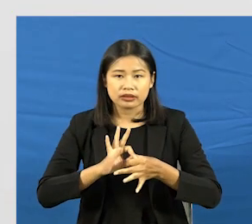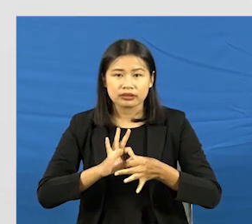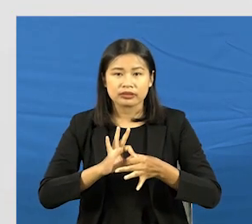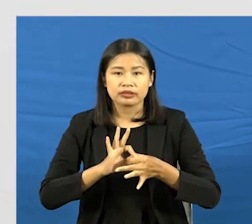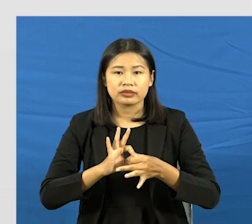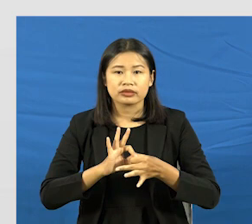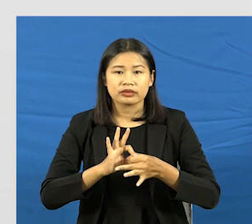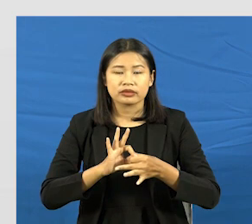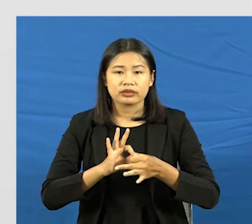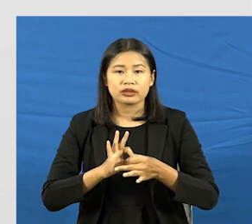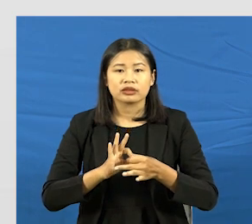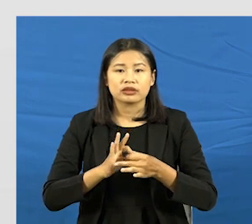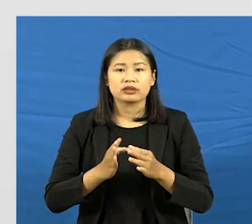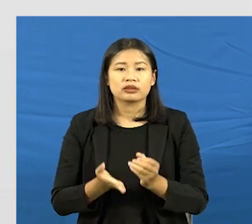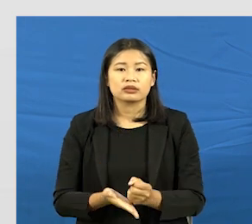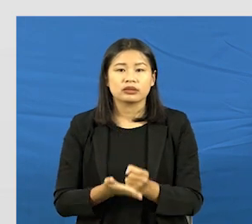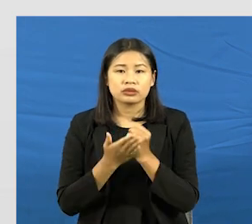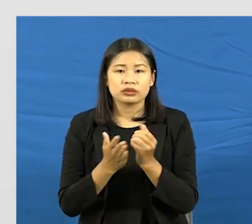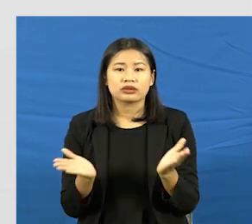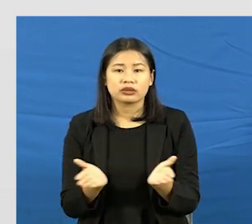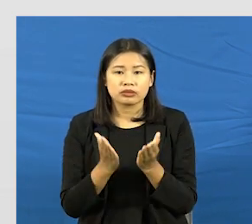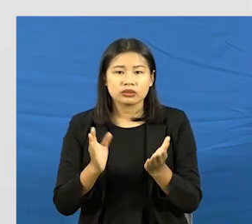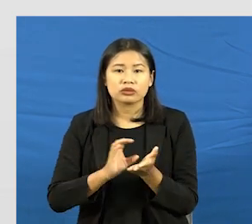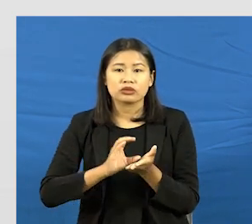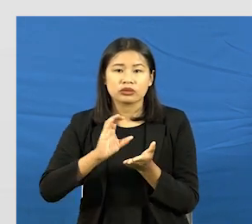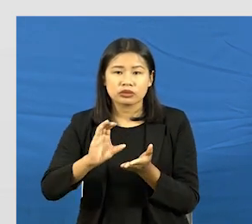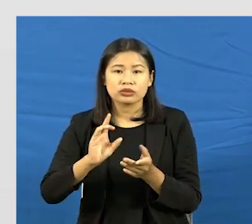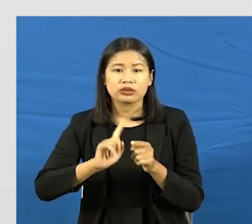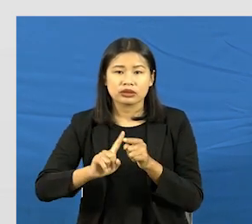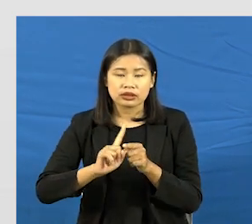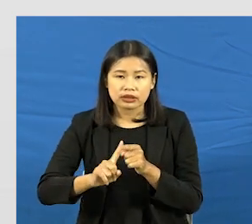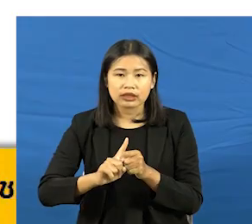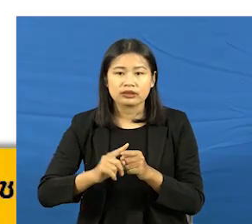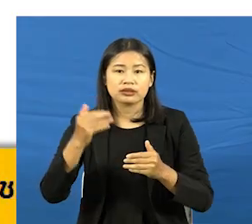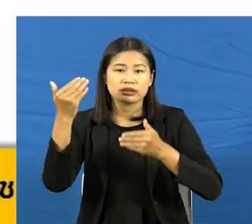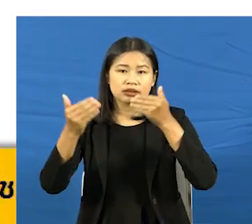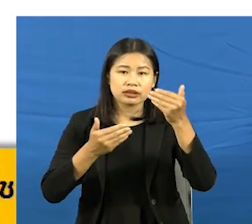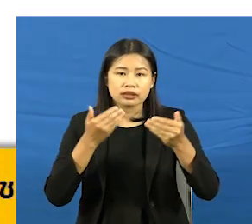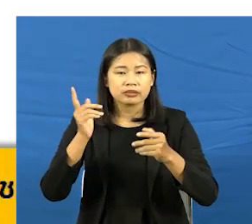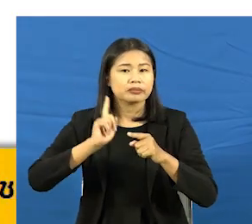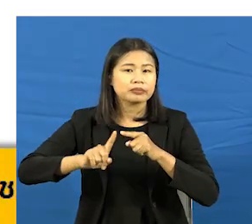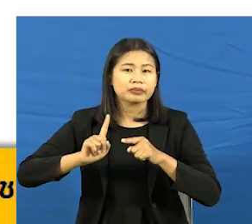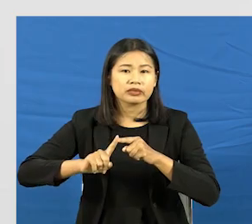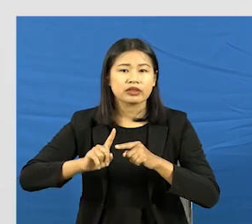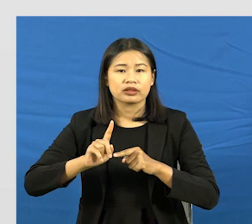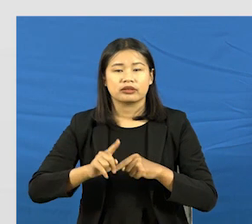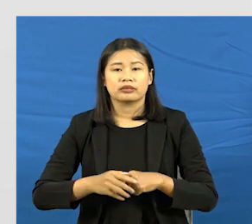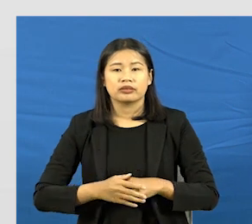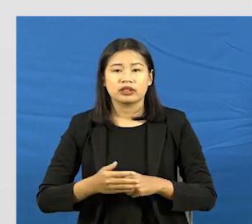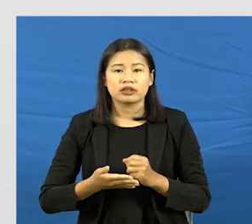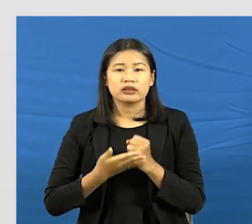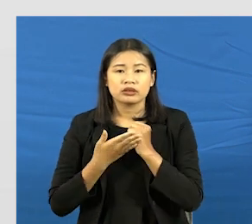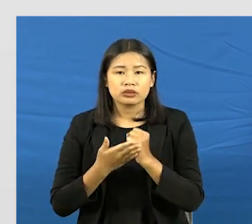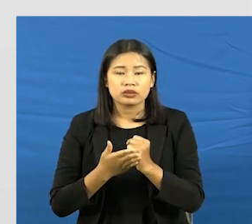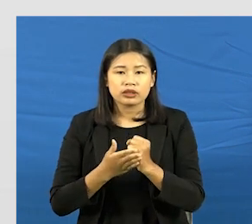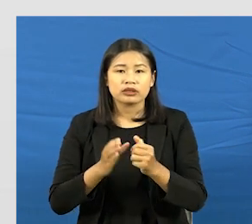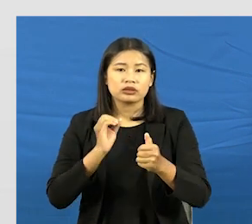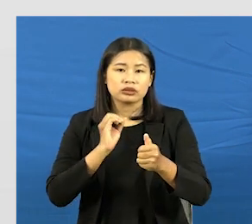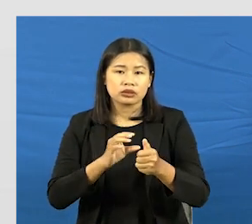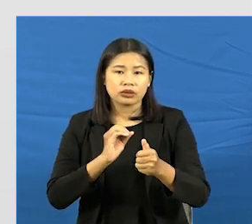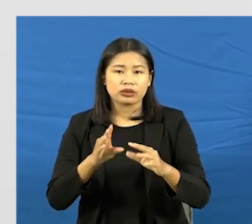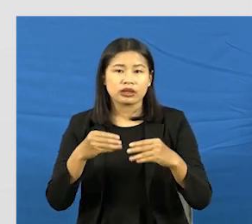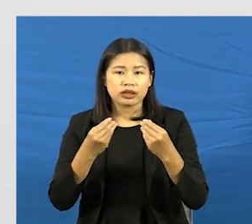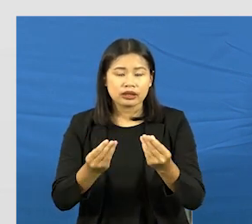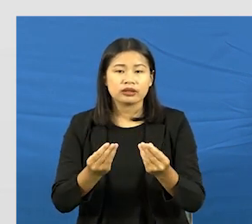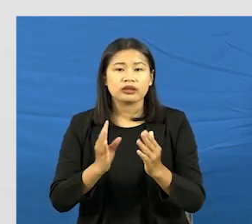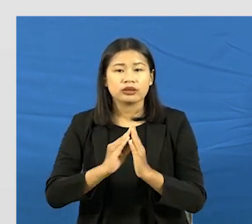ของกีฬานะครับเรื่องของสวัสดิการเรื่องของทุนเรื่องของกิจกรรมสร้างสรรค์ต่างๆนะในการ